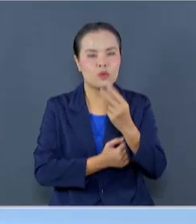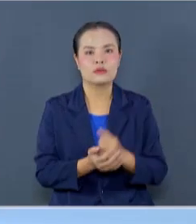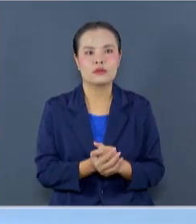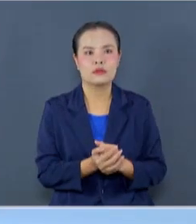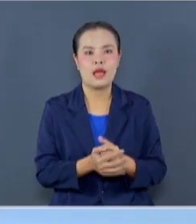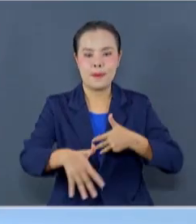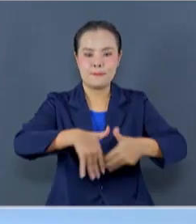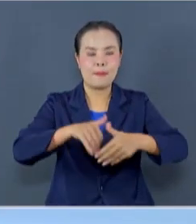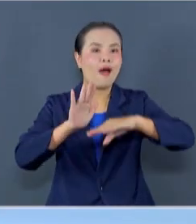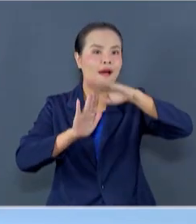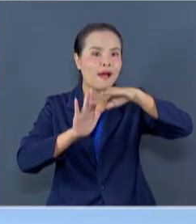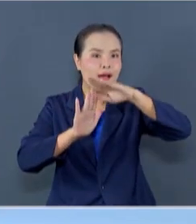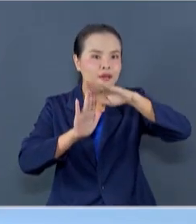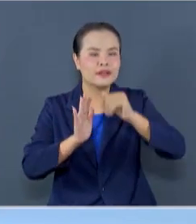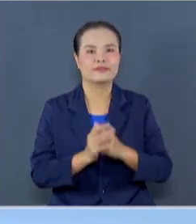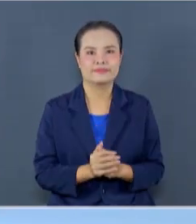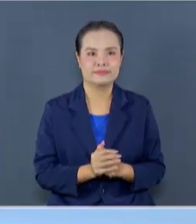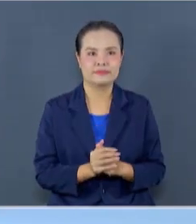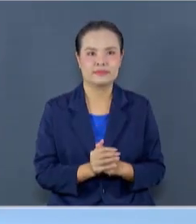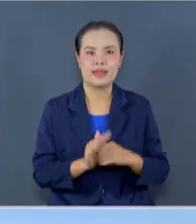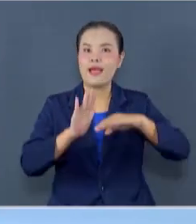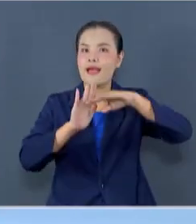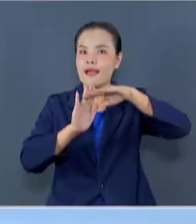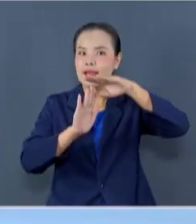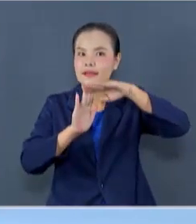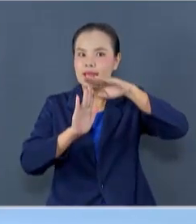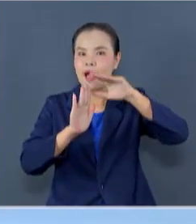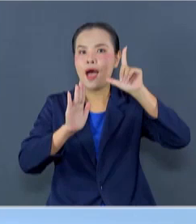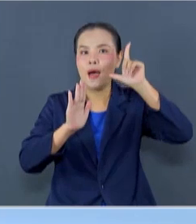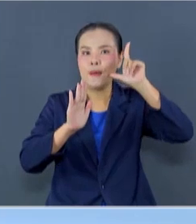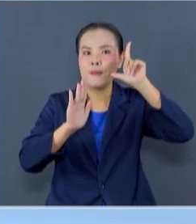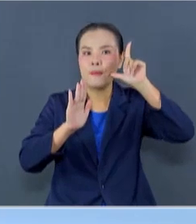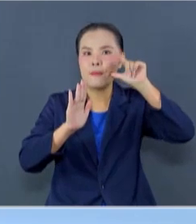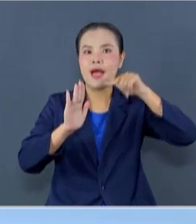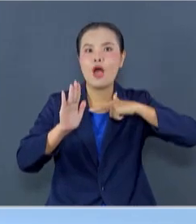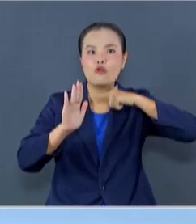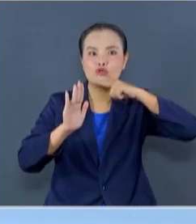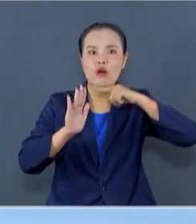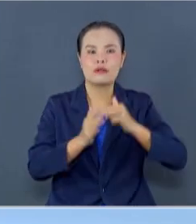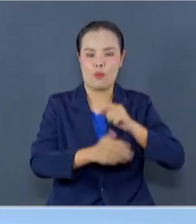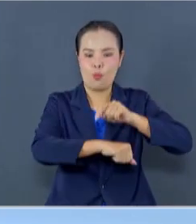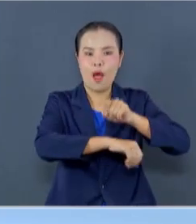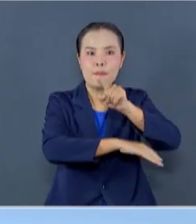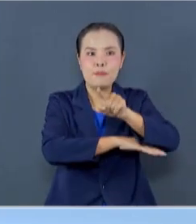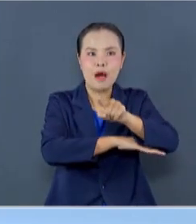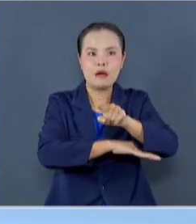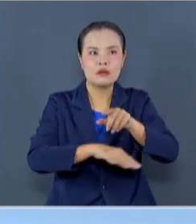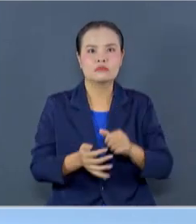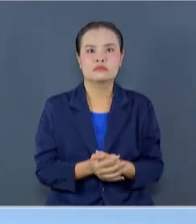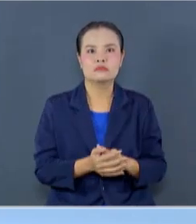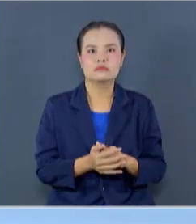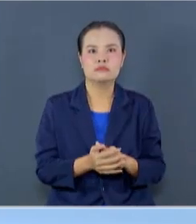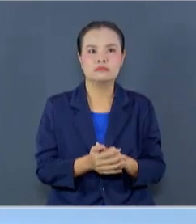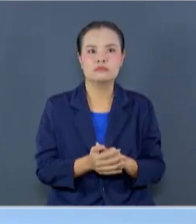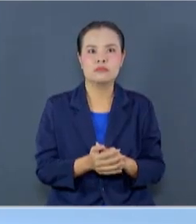พี่น้องชาวเหนือกระเจ้านะไม่ว่าจะเป็นภาคเหนือเนี่ยที่อยู่ที่แม่ฮ่องสอนปรากฏบายๆฮะคุณผู้ชมฮะมันตึกๆๆๆๆๆๆๆ